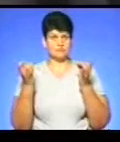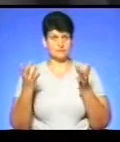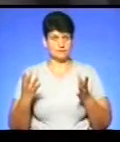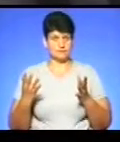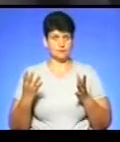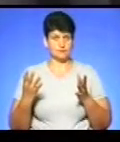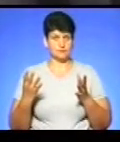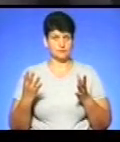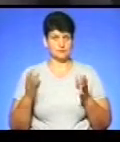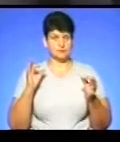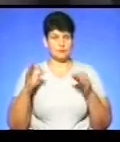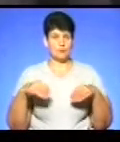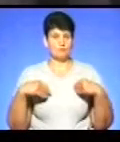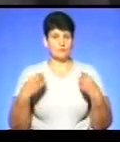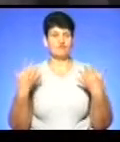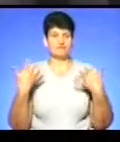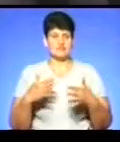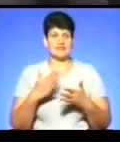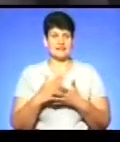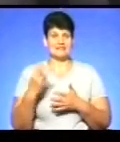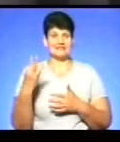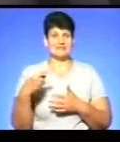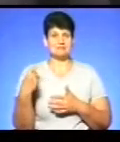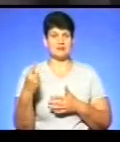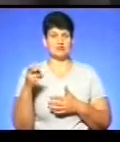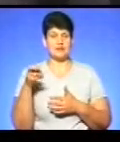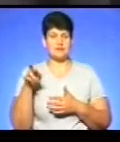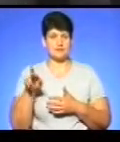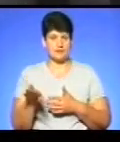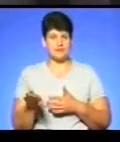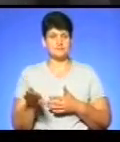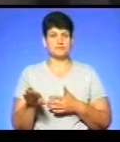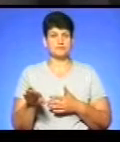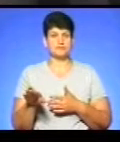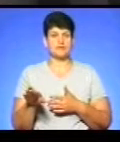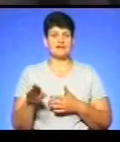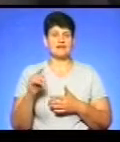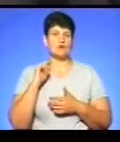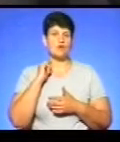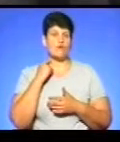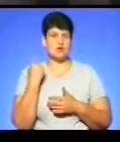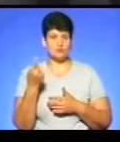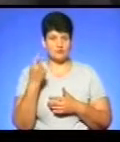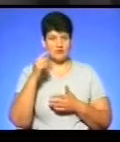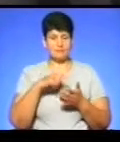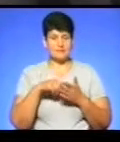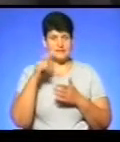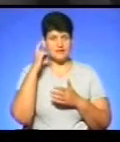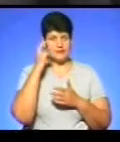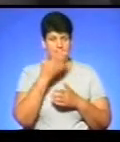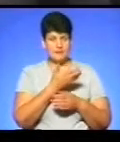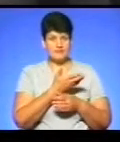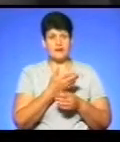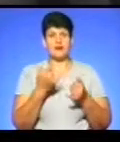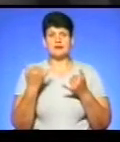сигналу вже є з 31 липня в Кіровоградській області в місті Києві. А тепер